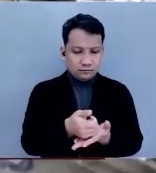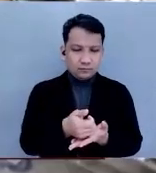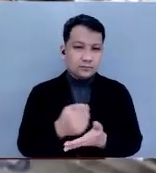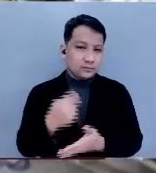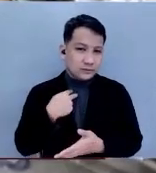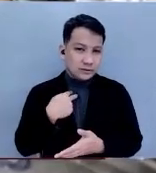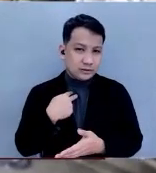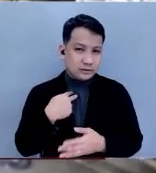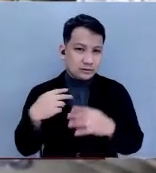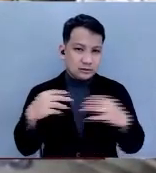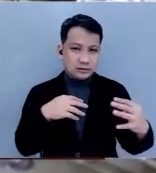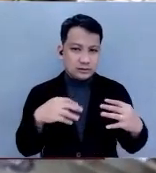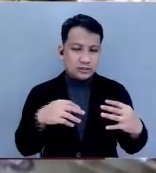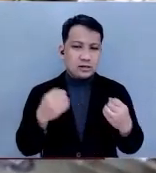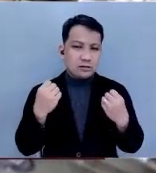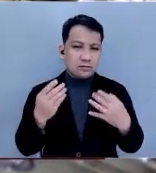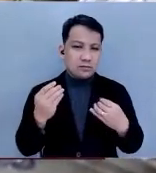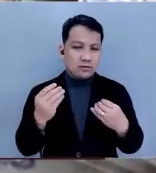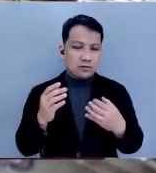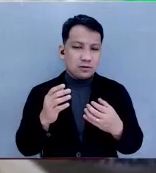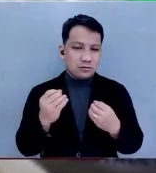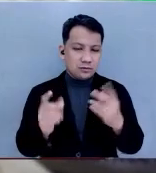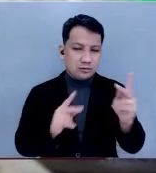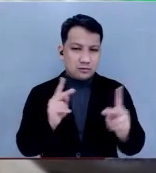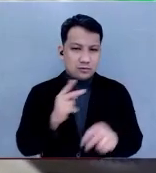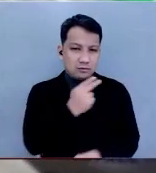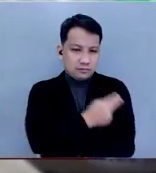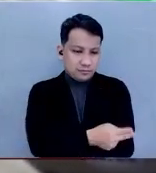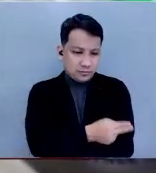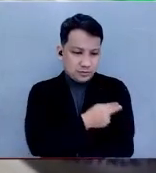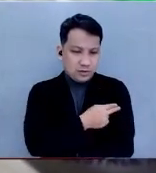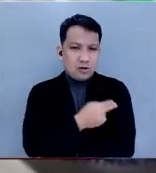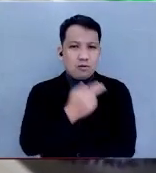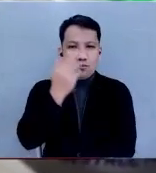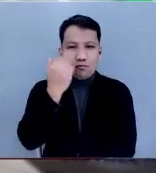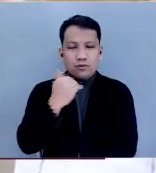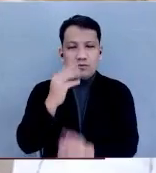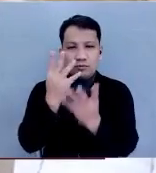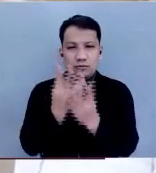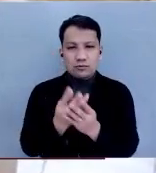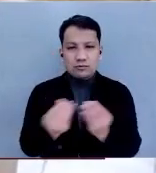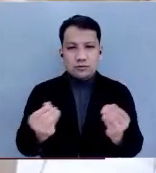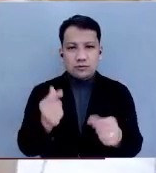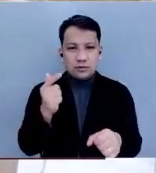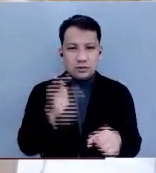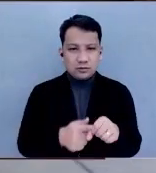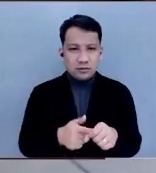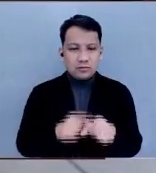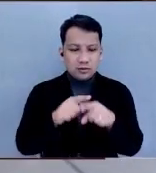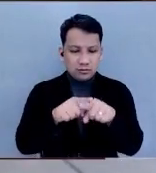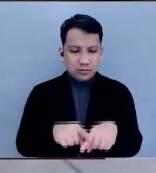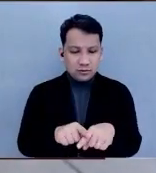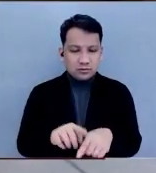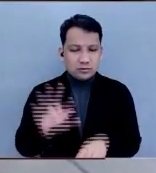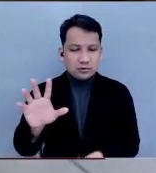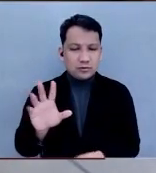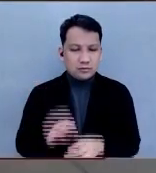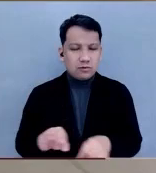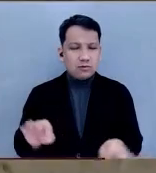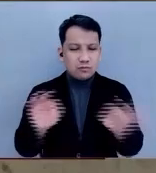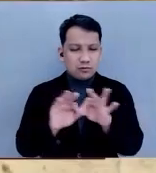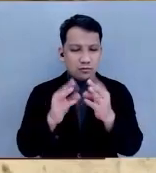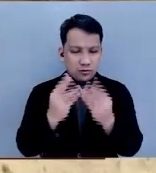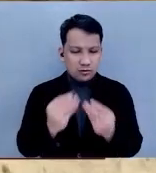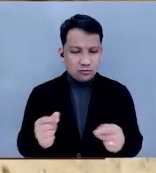Pero nangangamba pa rin ang ilang residente at mga ospital dahil sa nauubos ng petrolyo. Nakadepende na lang sila rito dahil sa kawalan ng